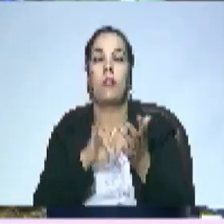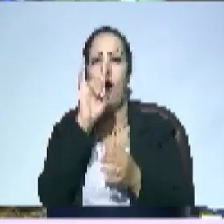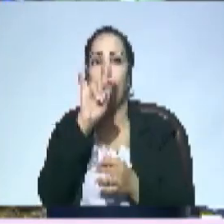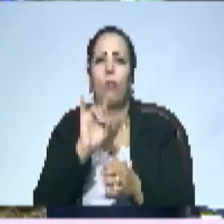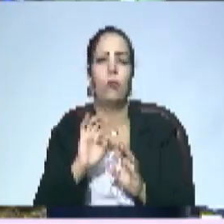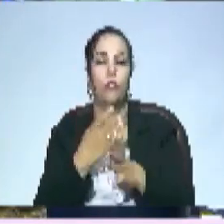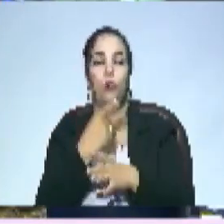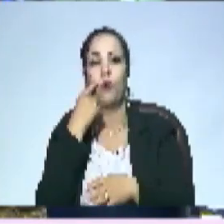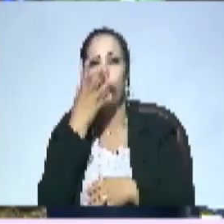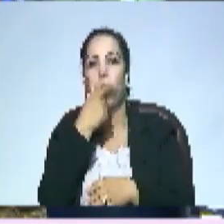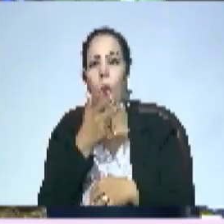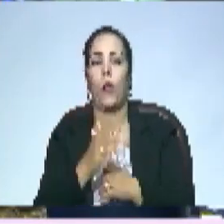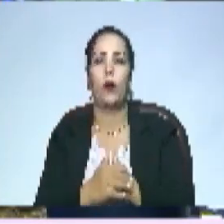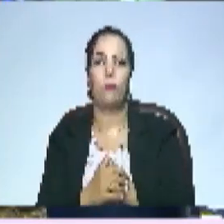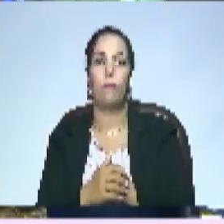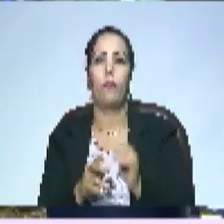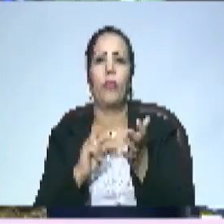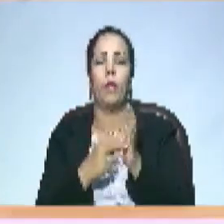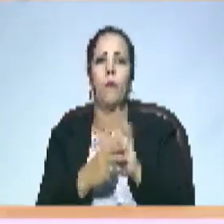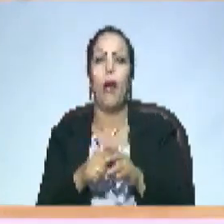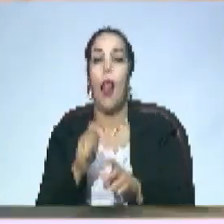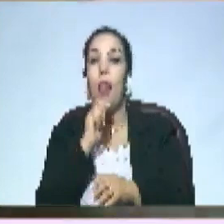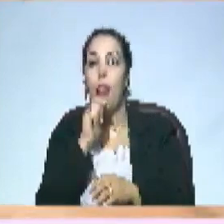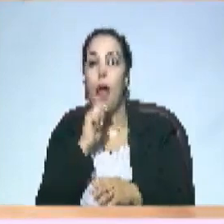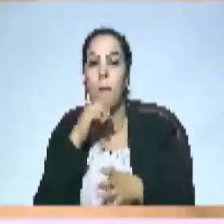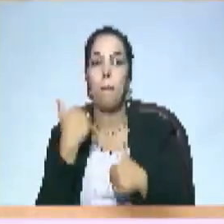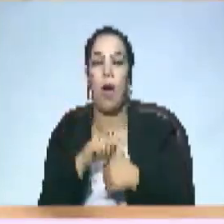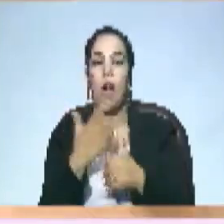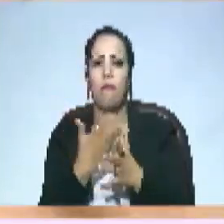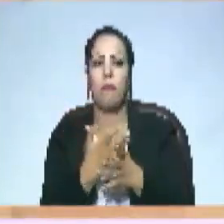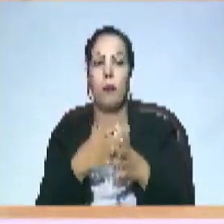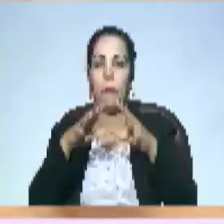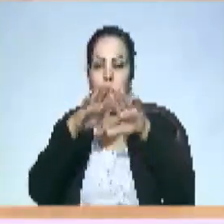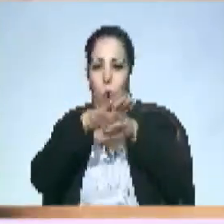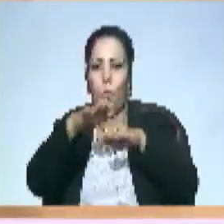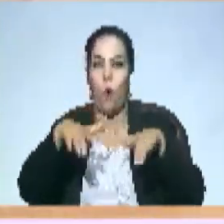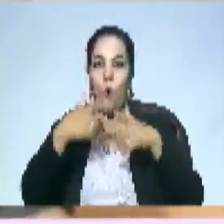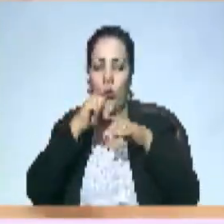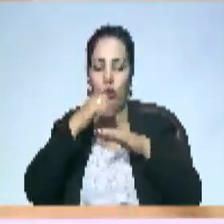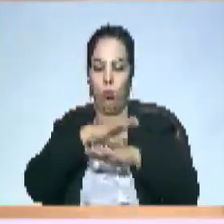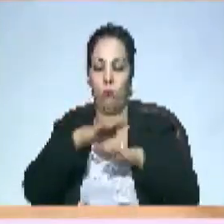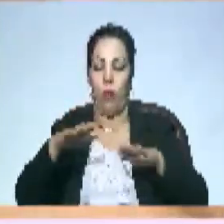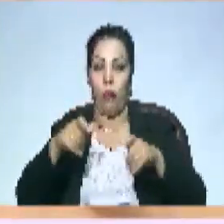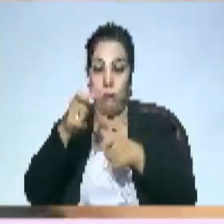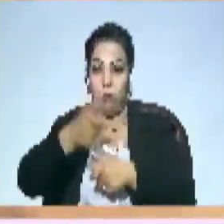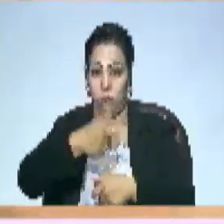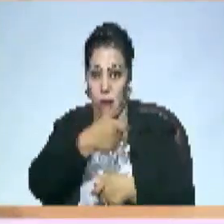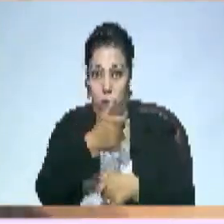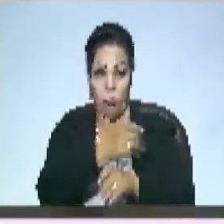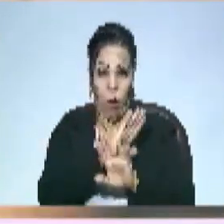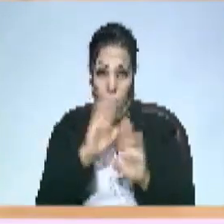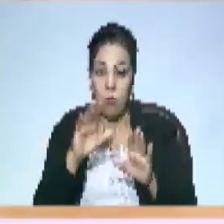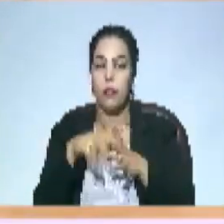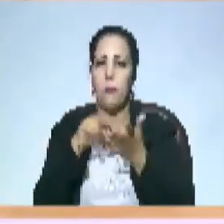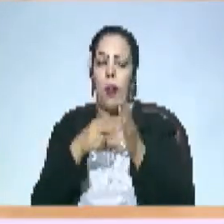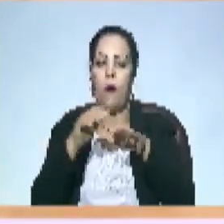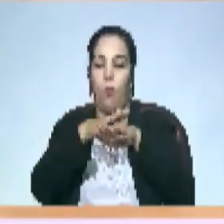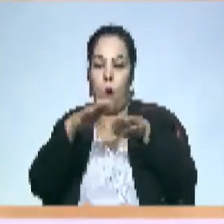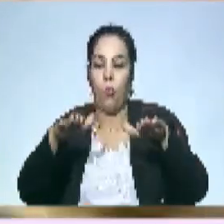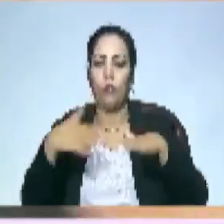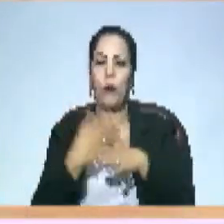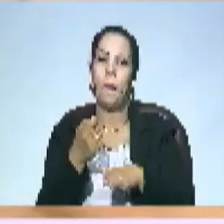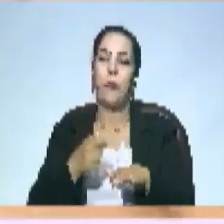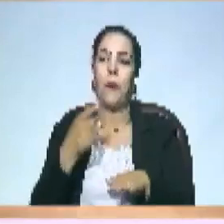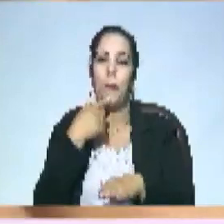دلوقتي. فاحنا هناخد برضو شوية اللحمة دول كده، نحطهم كده على الوش معانا كده اضافة يعني.